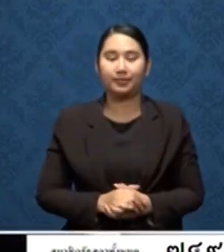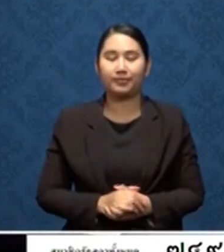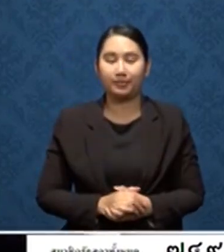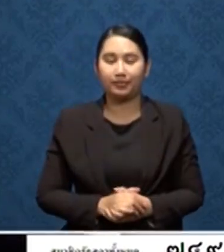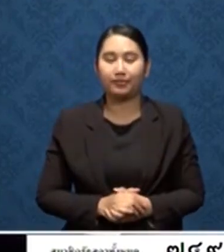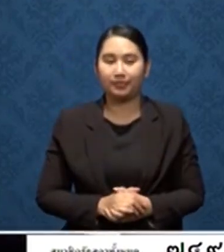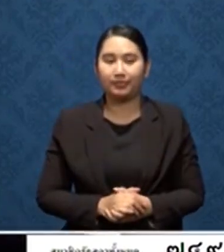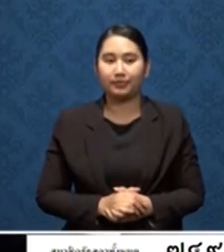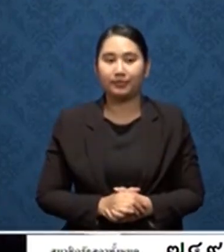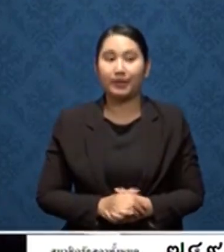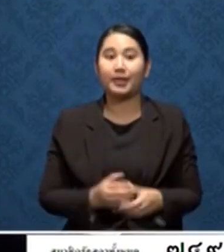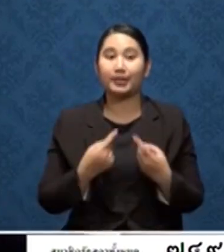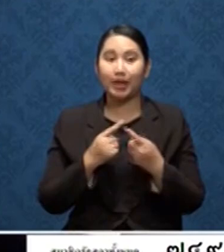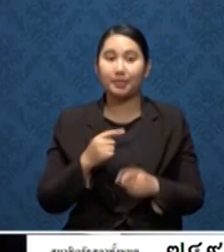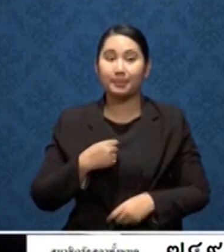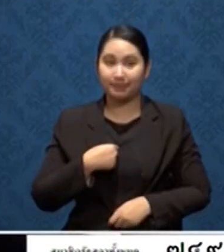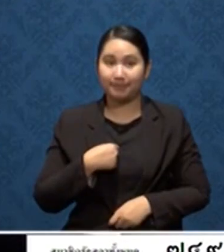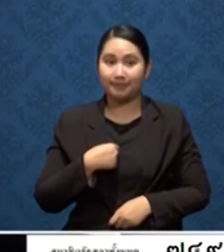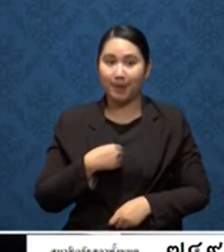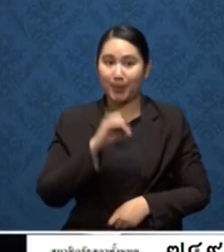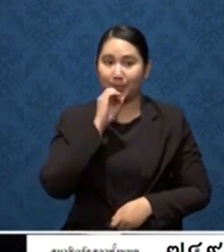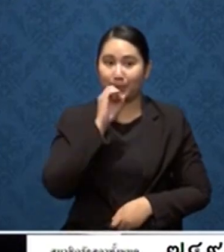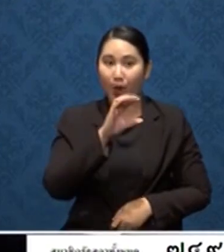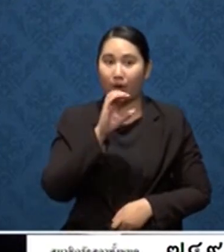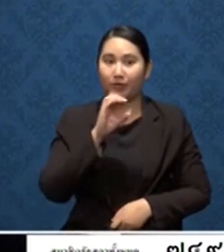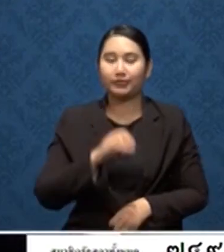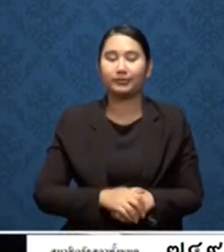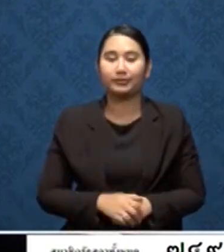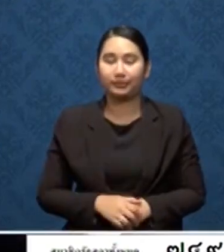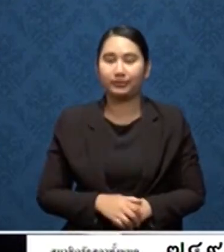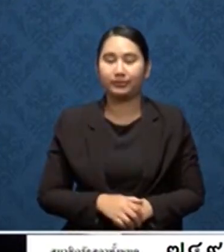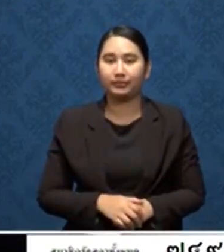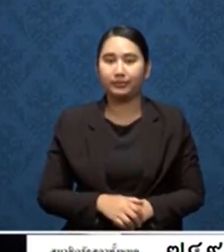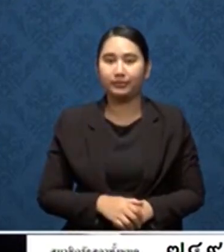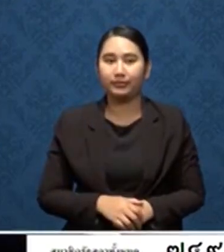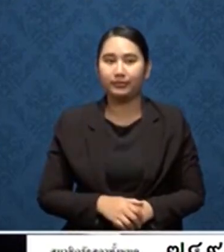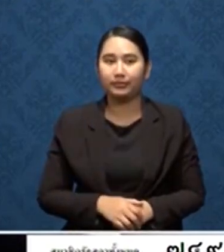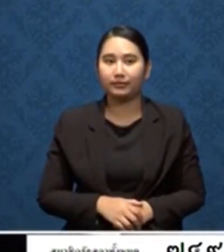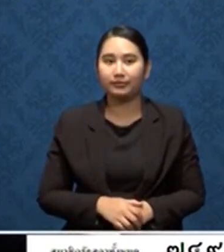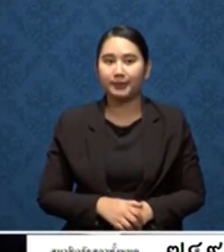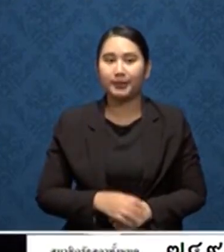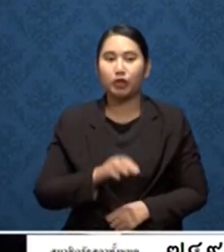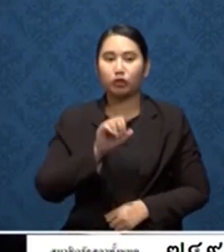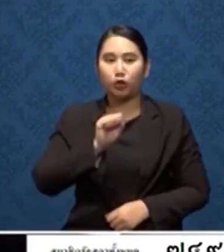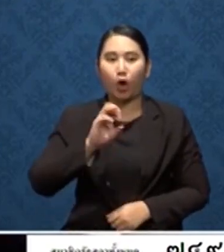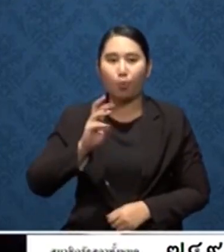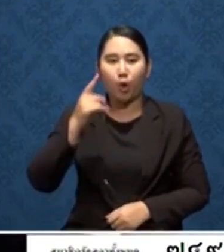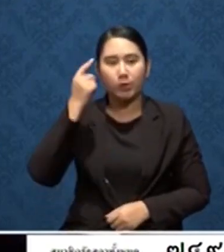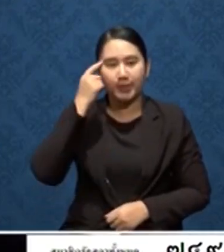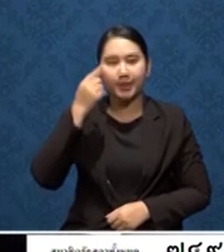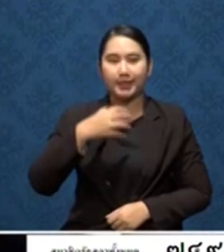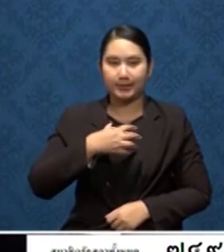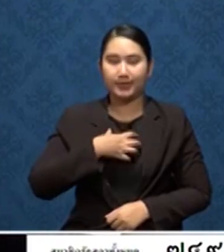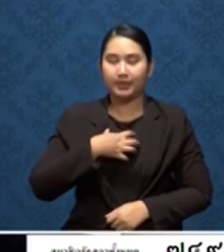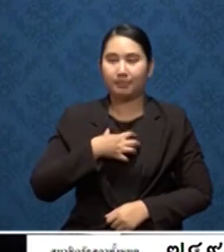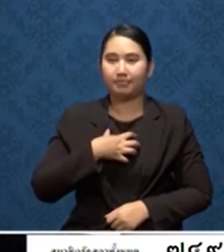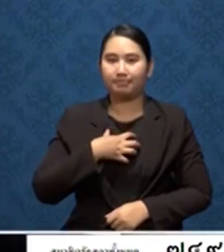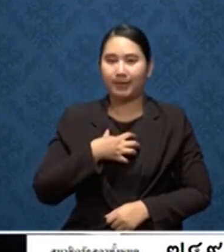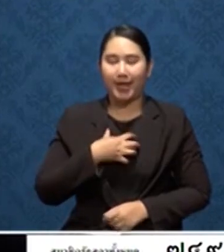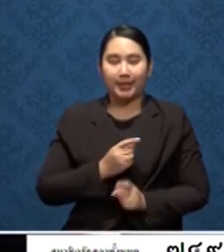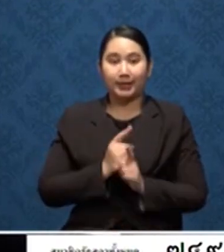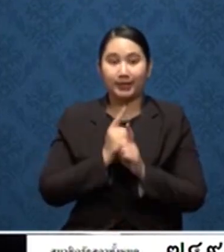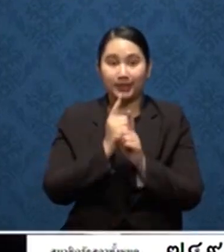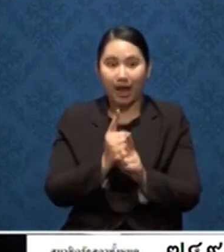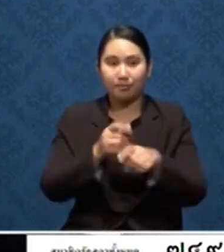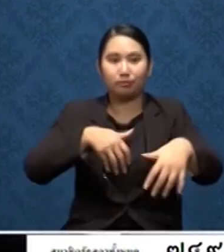บ้านแต่ผมต้องขออนุญาตย้ำกับท่านครับเพราะหากท่านมีความประสงค์ที่จะคืนความปกติและเคารพเสียงของ